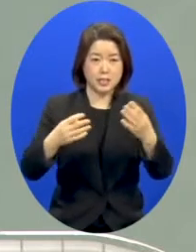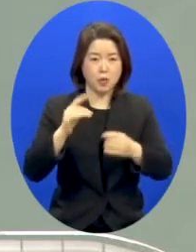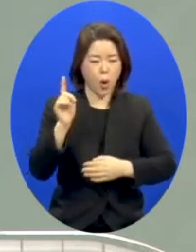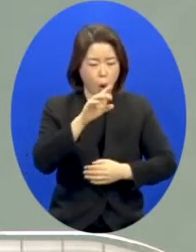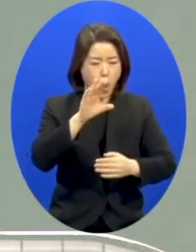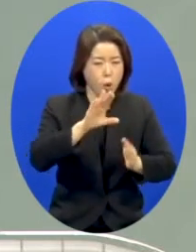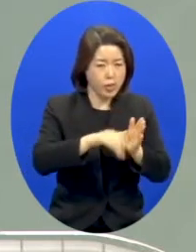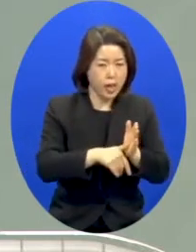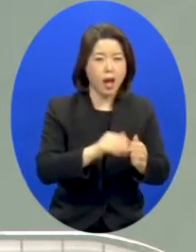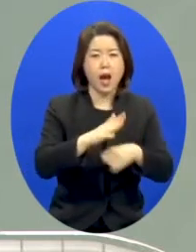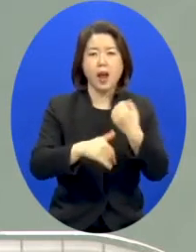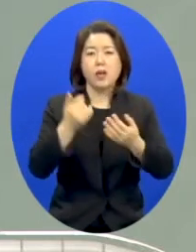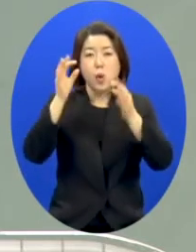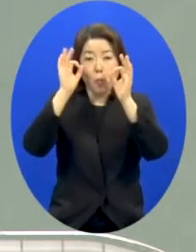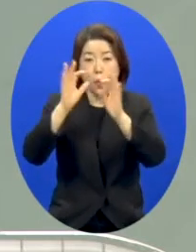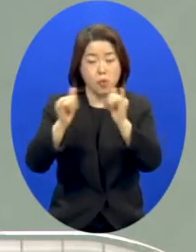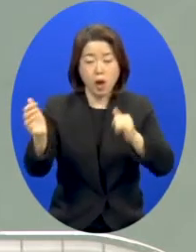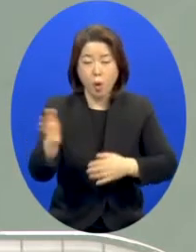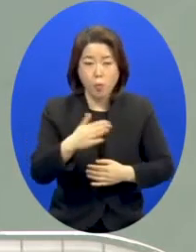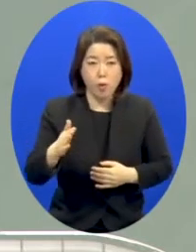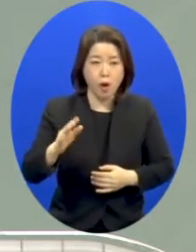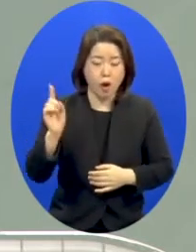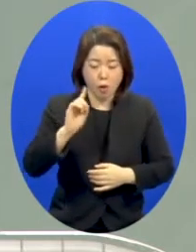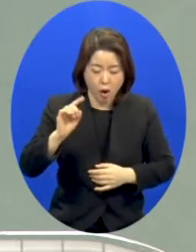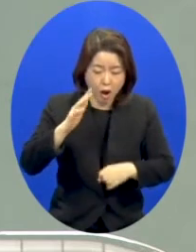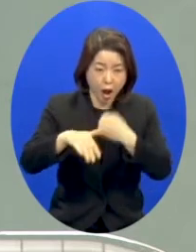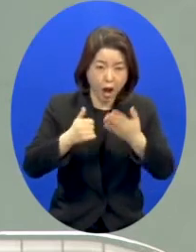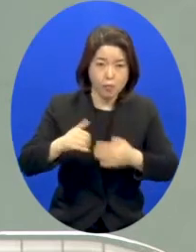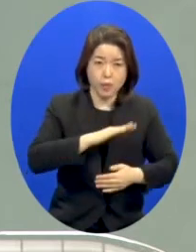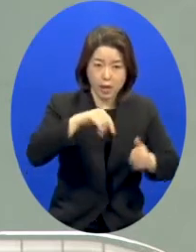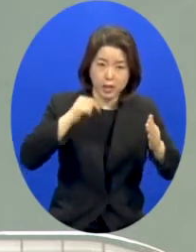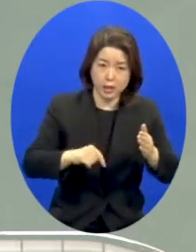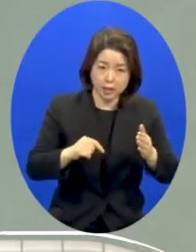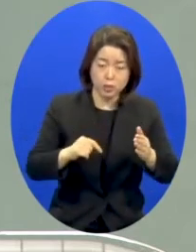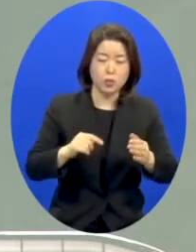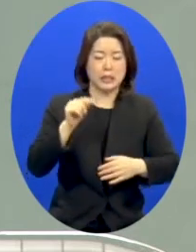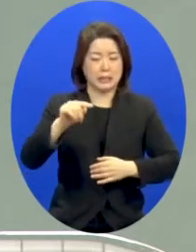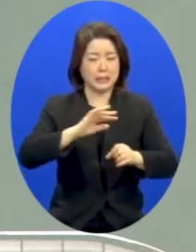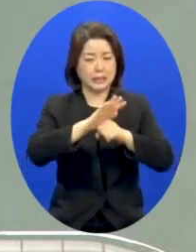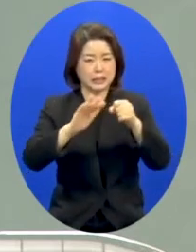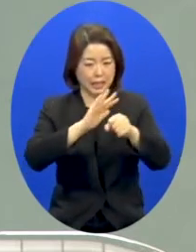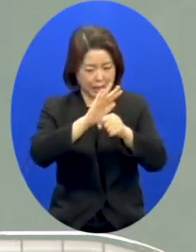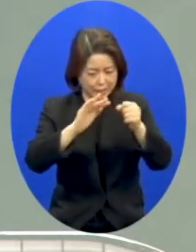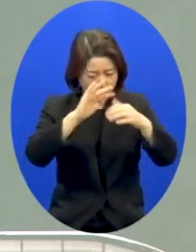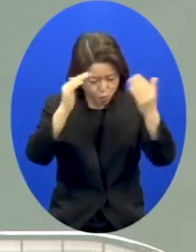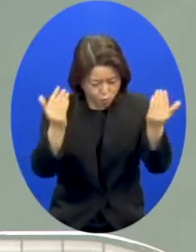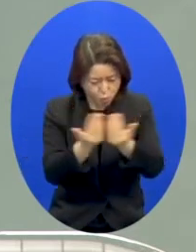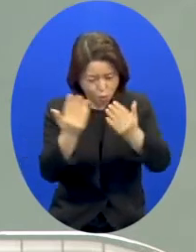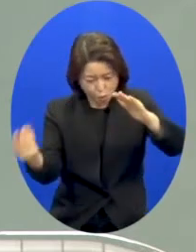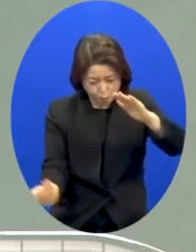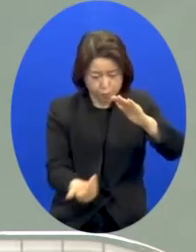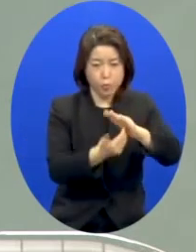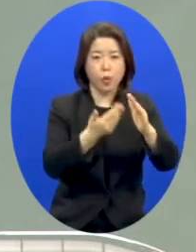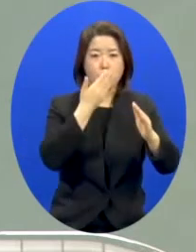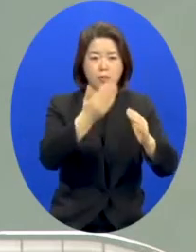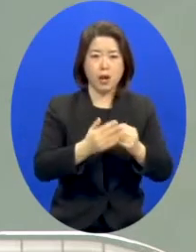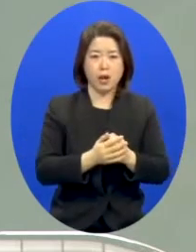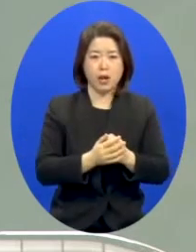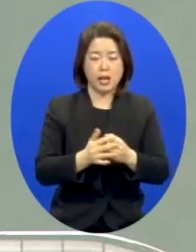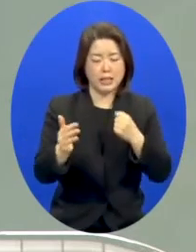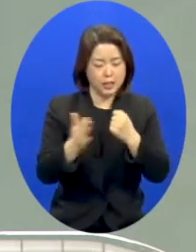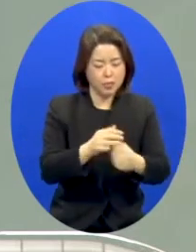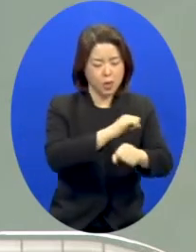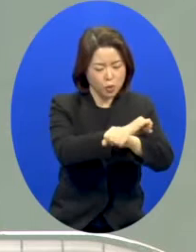서로 사랑하면 하나님이 우리 안에 거하시고 그의 사랑이 우리 안에 온전히 이루어 지는 이라 그래서 그렇게 용서해야